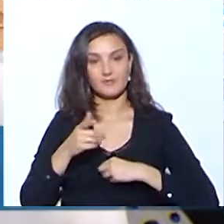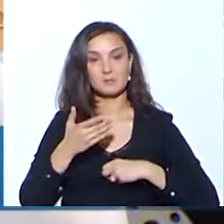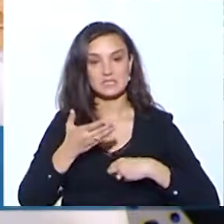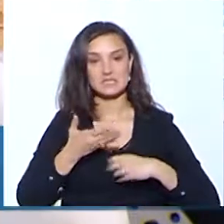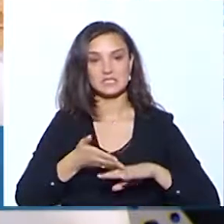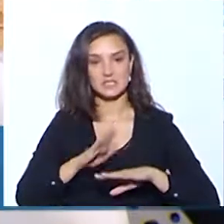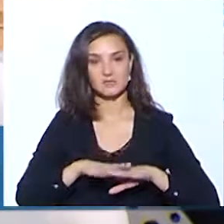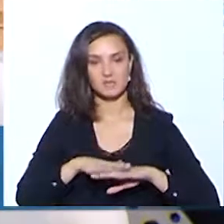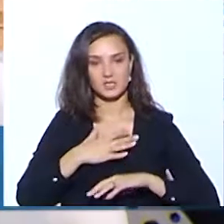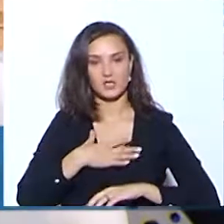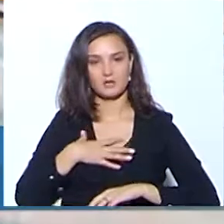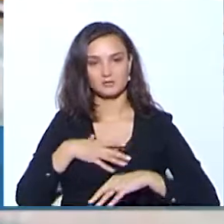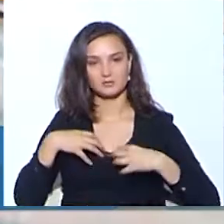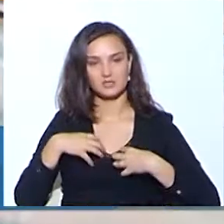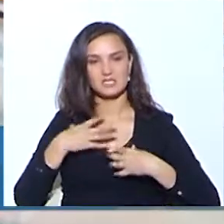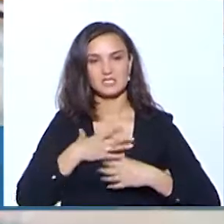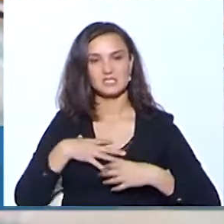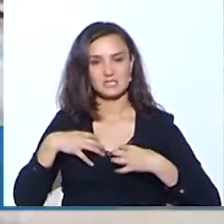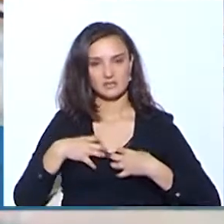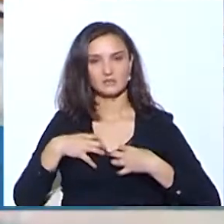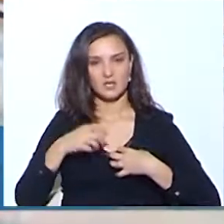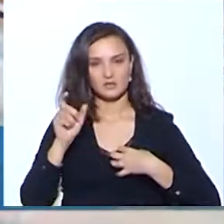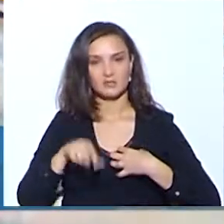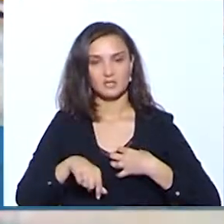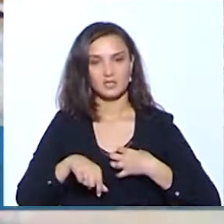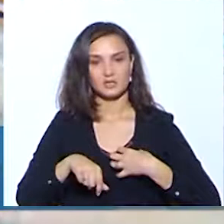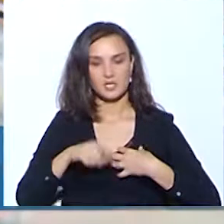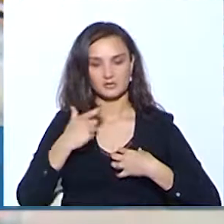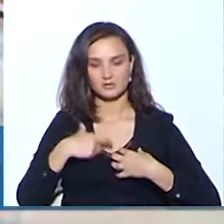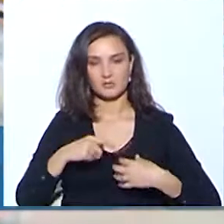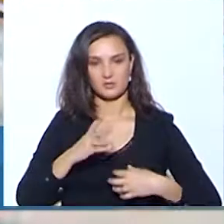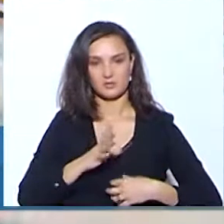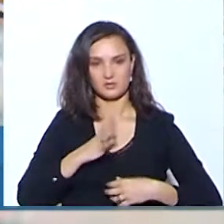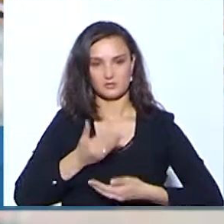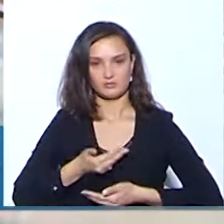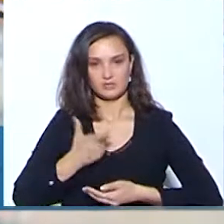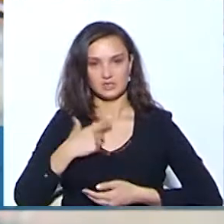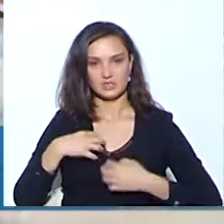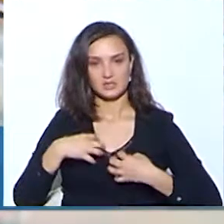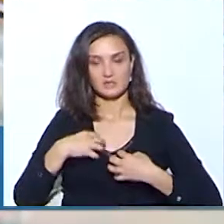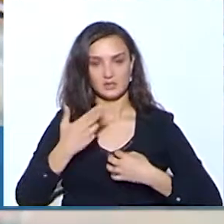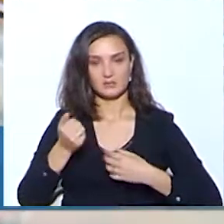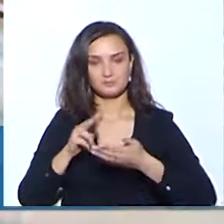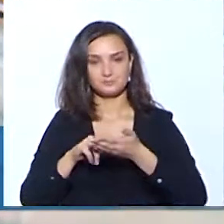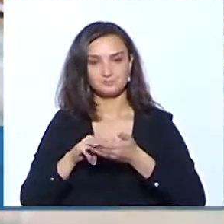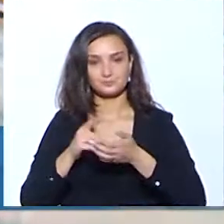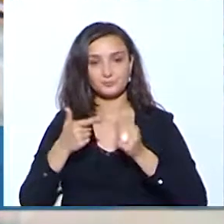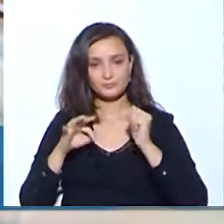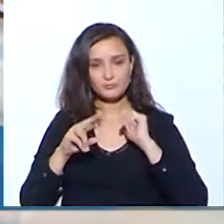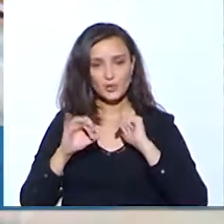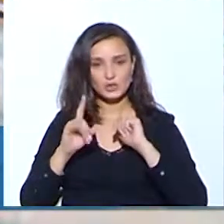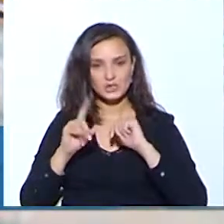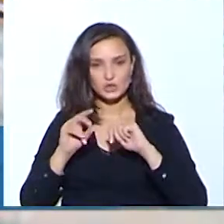მძიმე დარდიო, თუ სევდა. ადამიანად ყოფნის სევდა არის, ოდიახ, ბოდიშ მაპატეთ, ეს გოდერძი